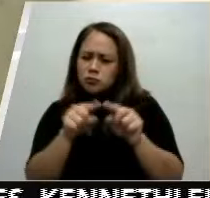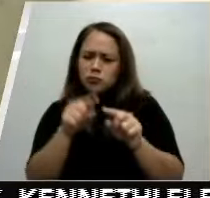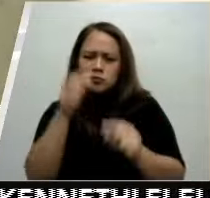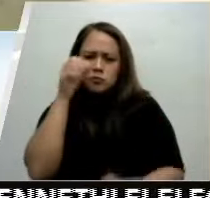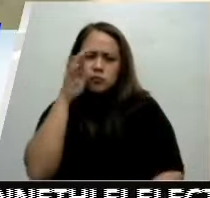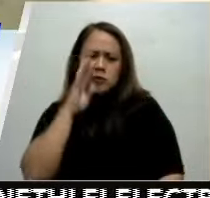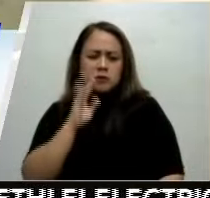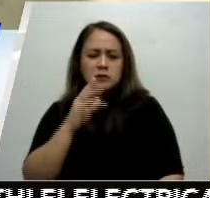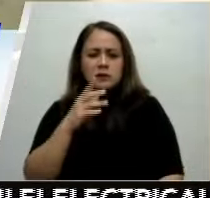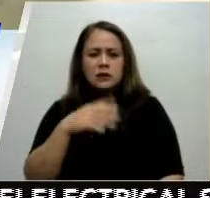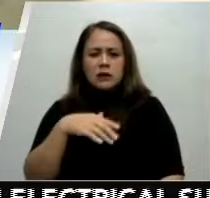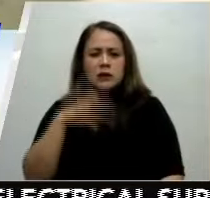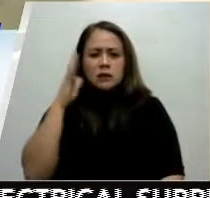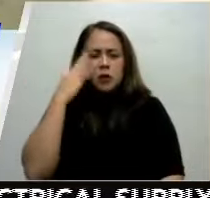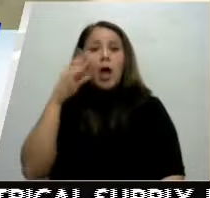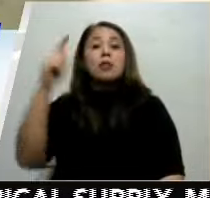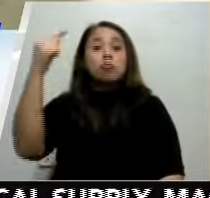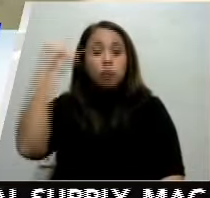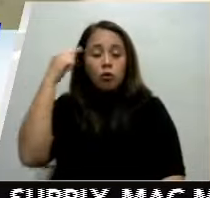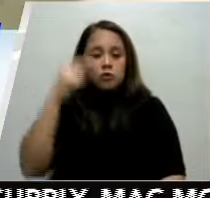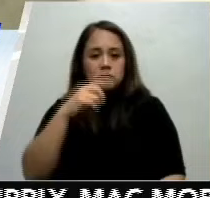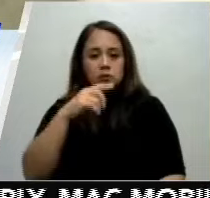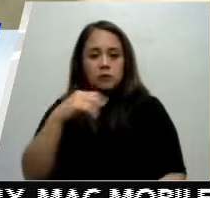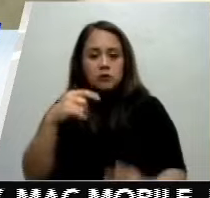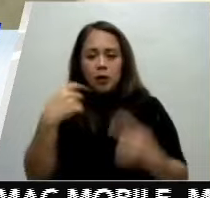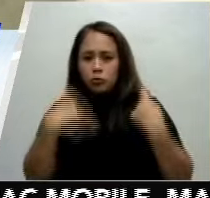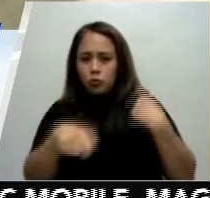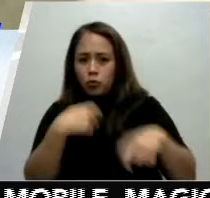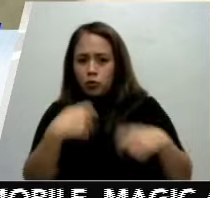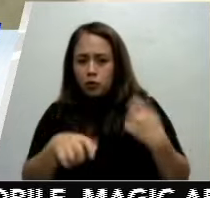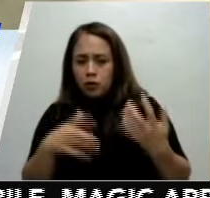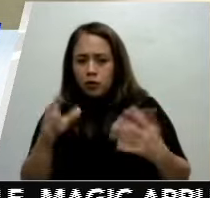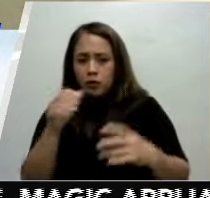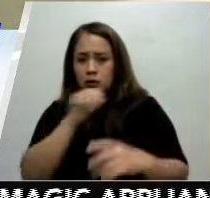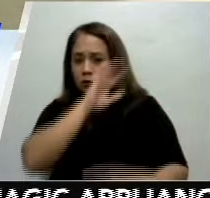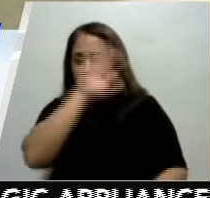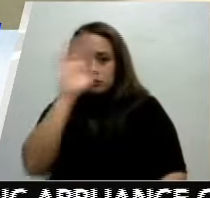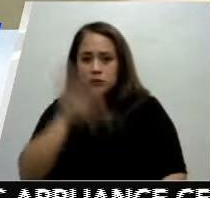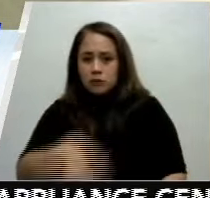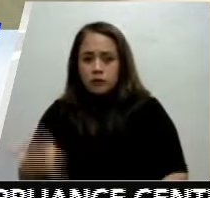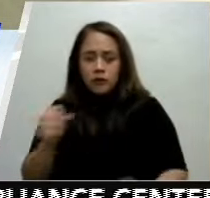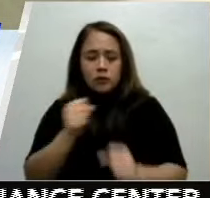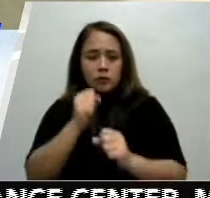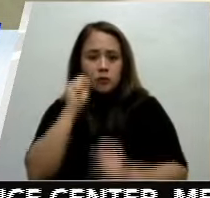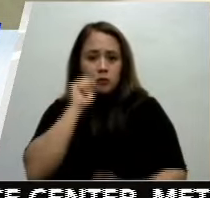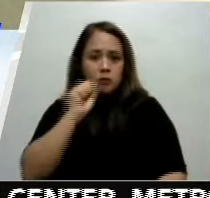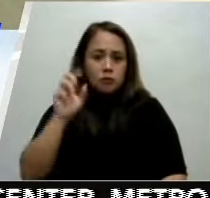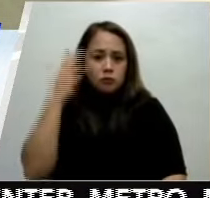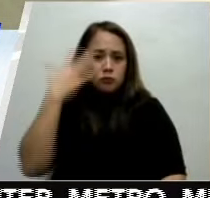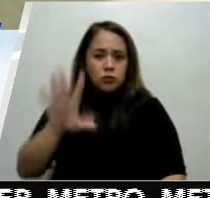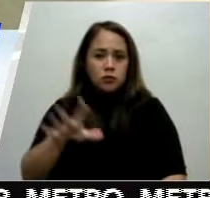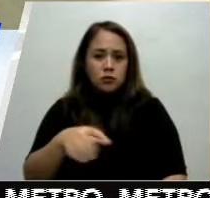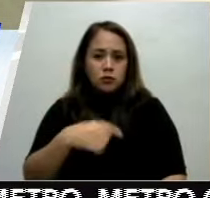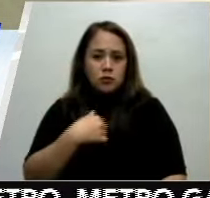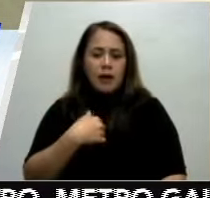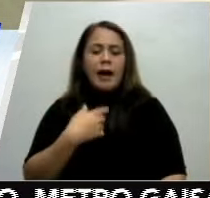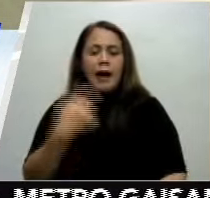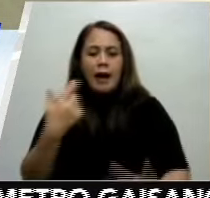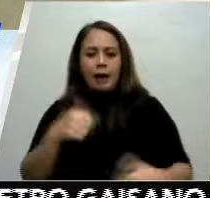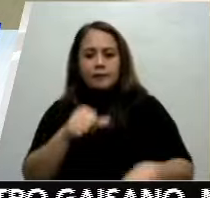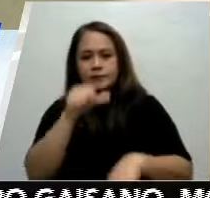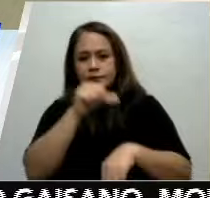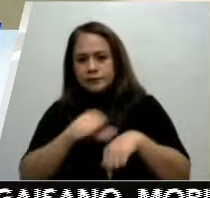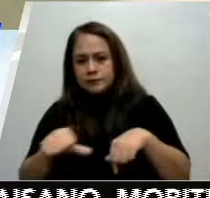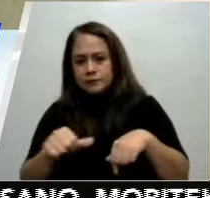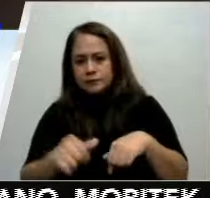akala ko laruan po. Di naman ano ko alam na pumuputok pala yun. Ito masyado ito, ito ang may bumaaw na bakal. Ito siya